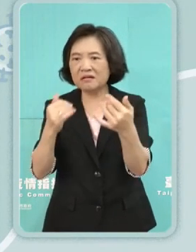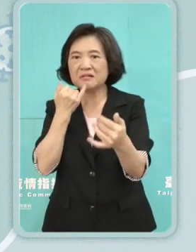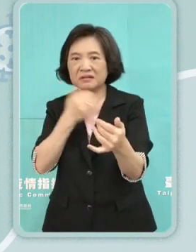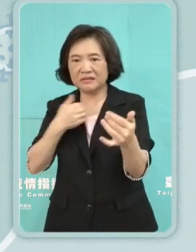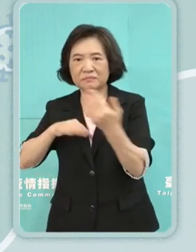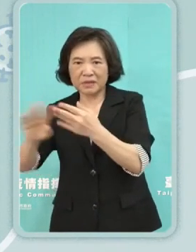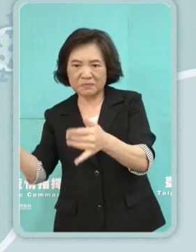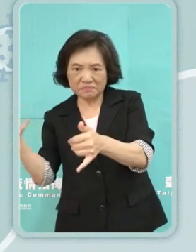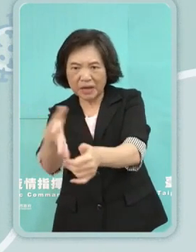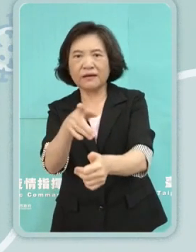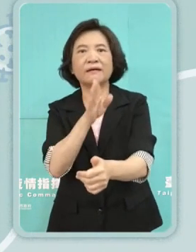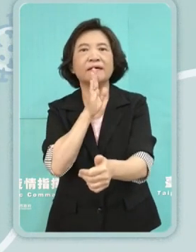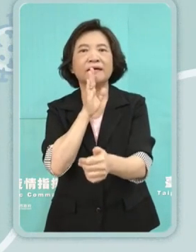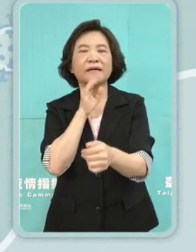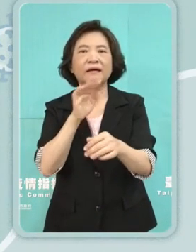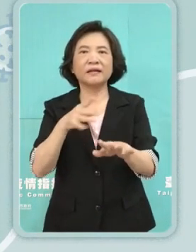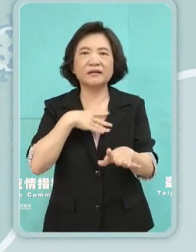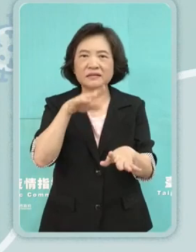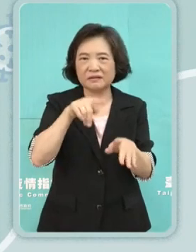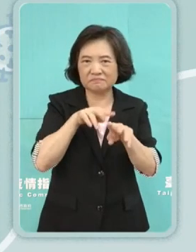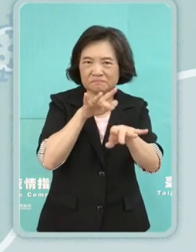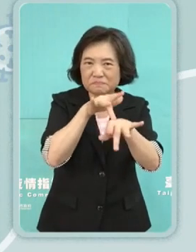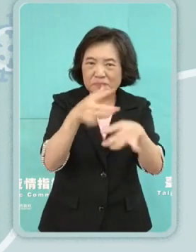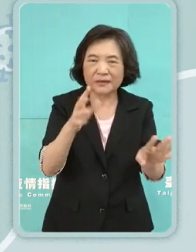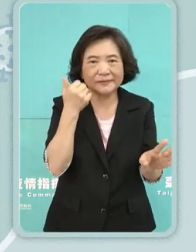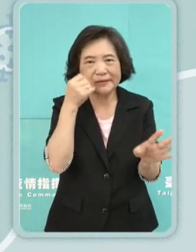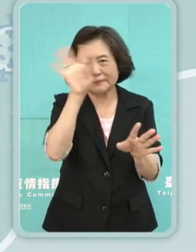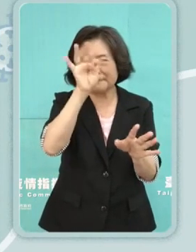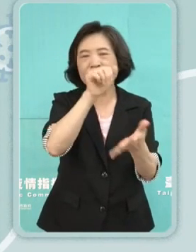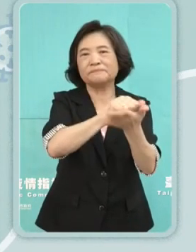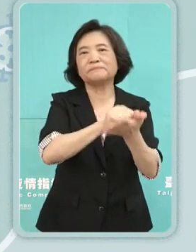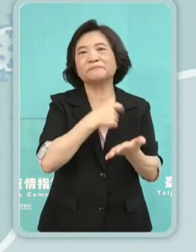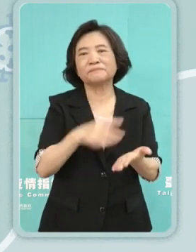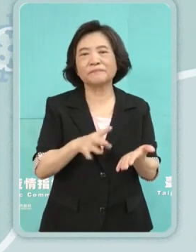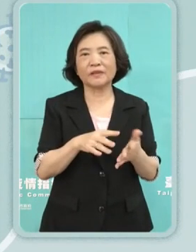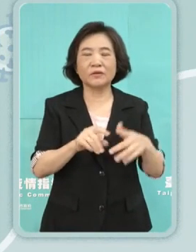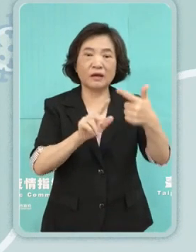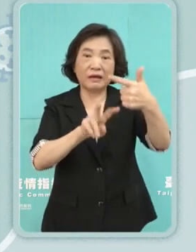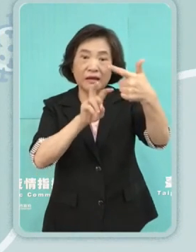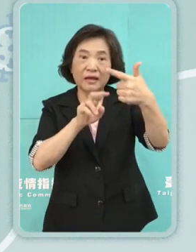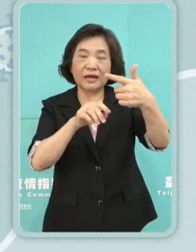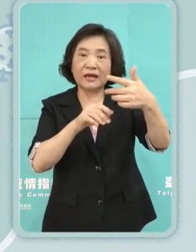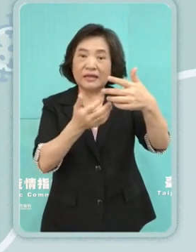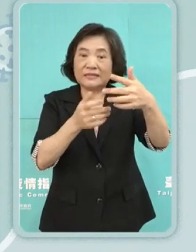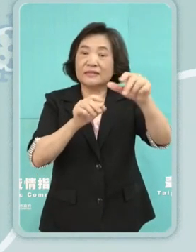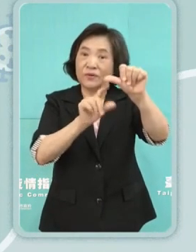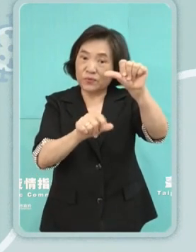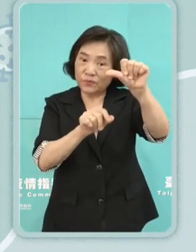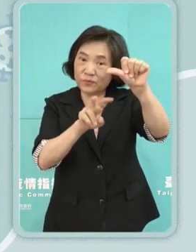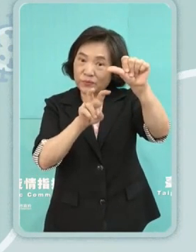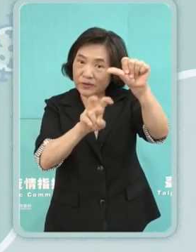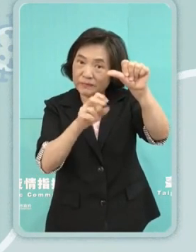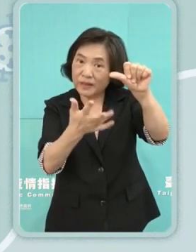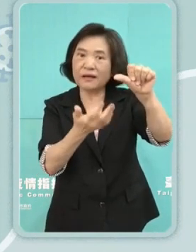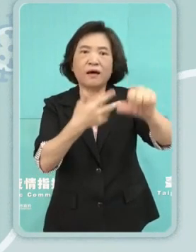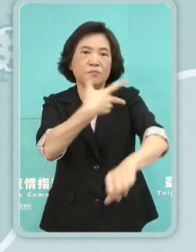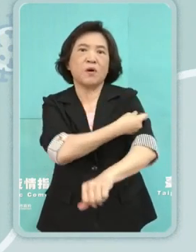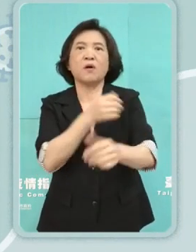来，他5月20号也有打疫苗，所以这再一次跟我们讲哦，打疫苗只是说